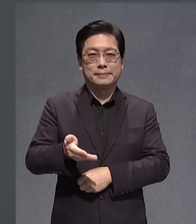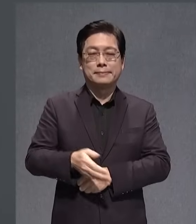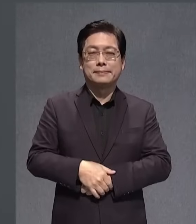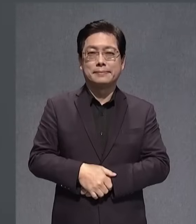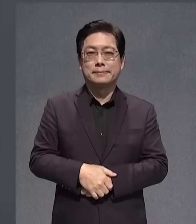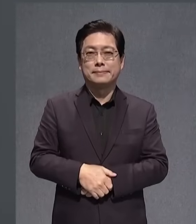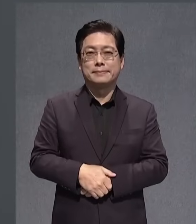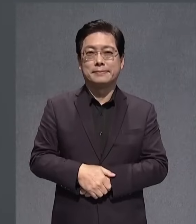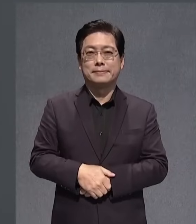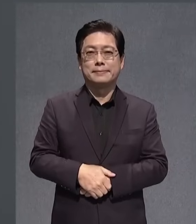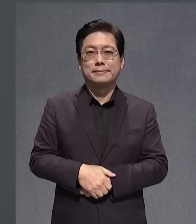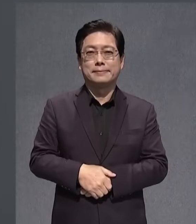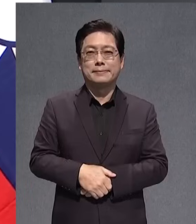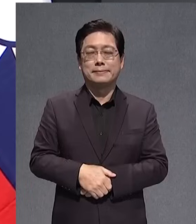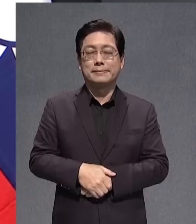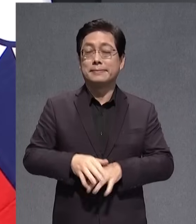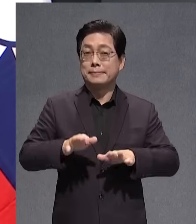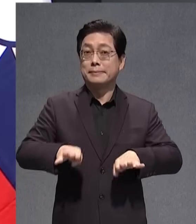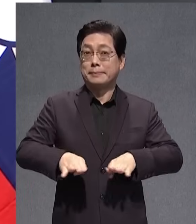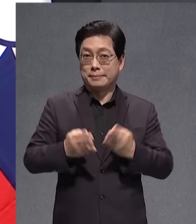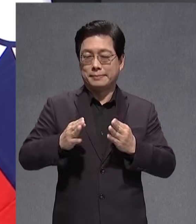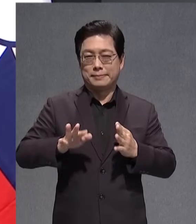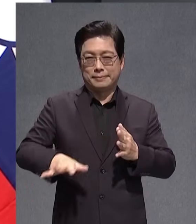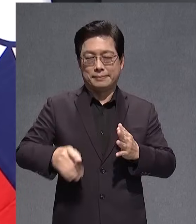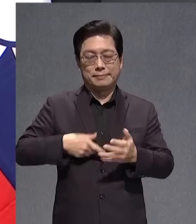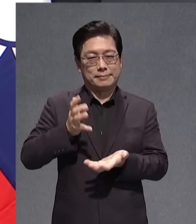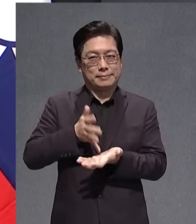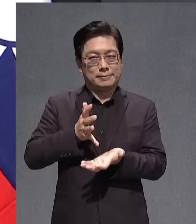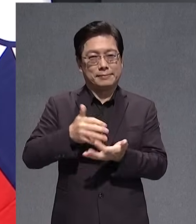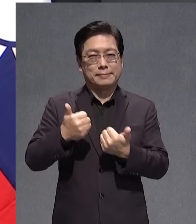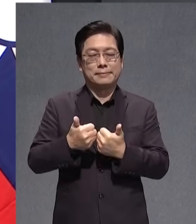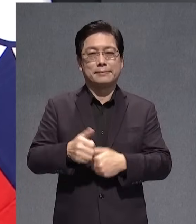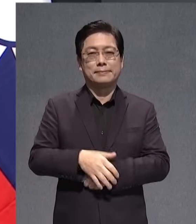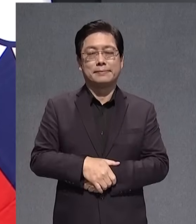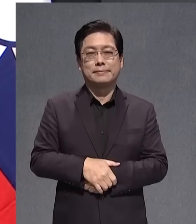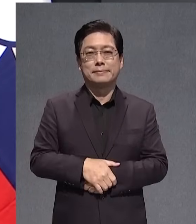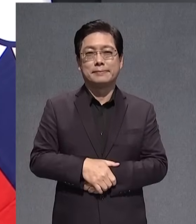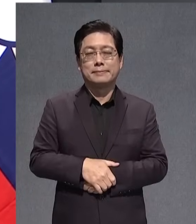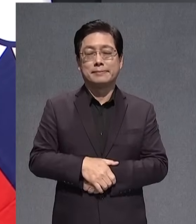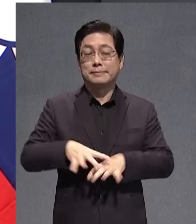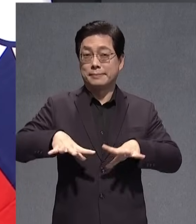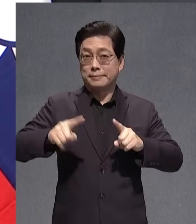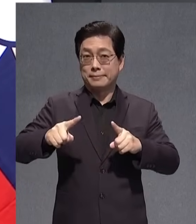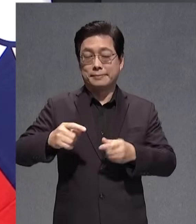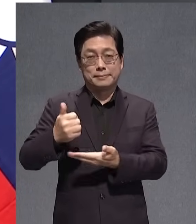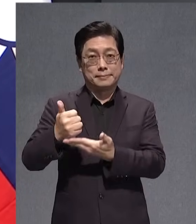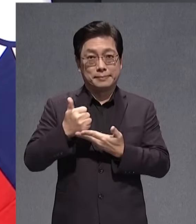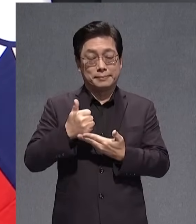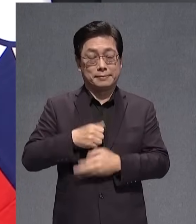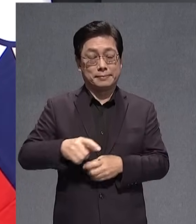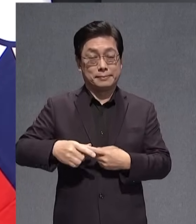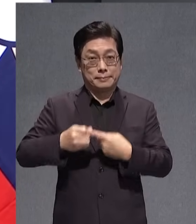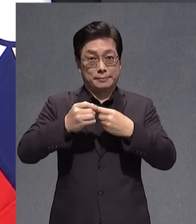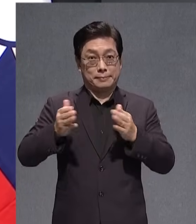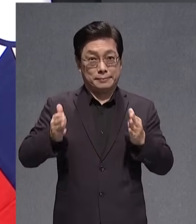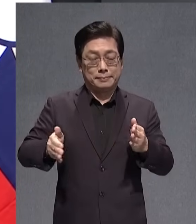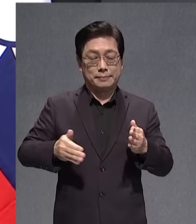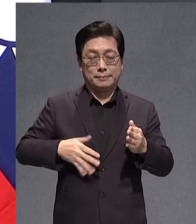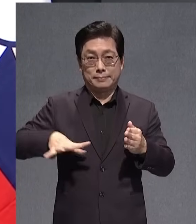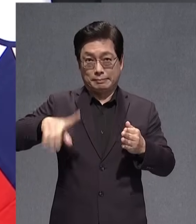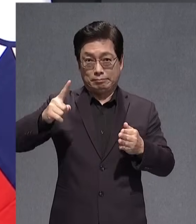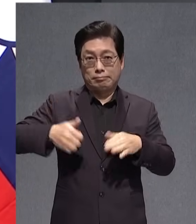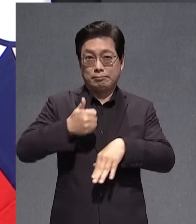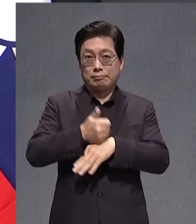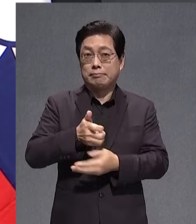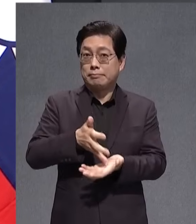生。现在开始进行今天的政见发表会，首先请第一轮第一位候